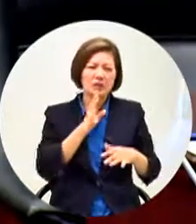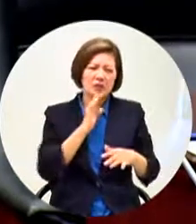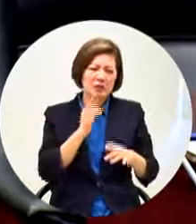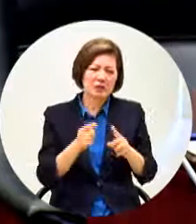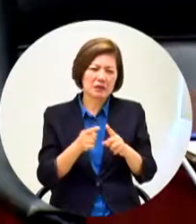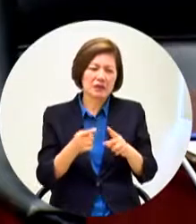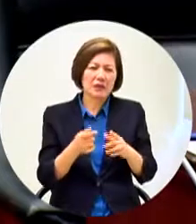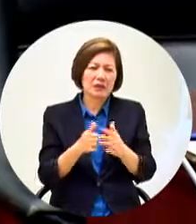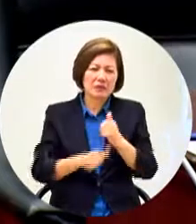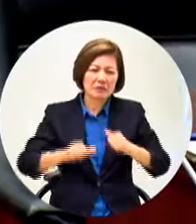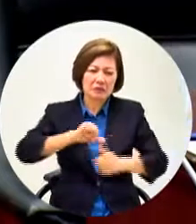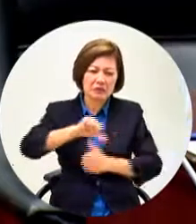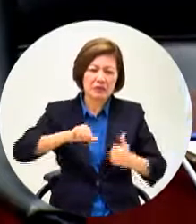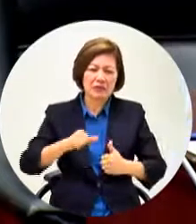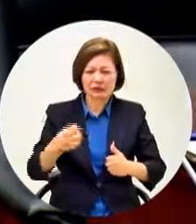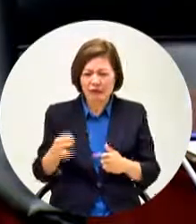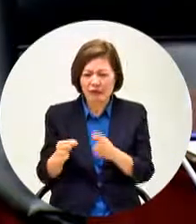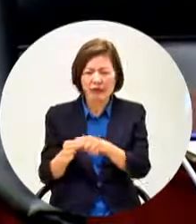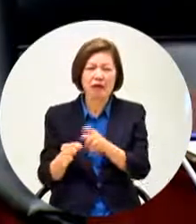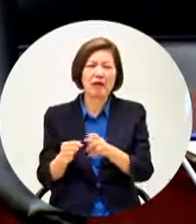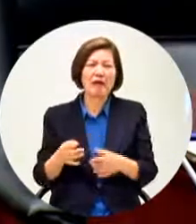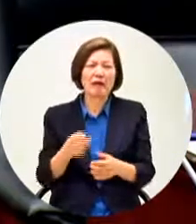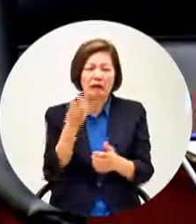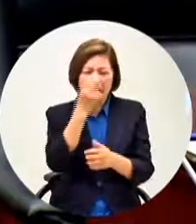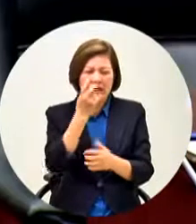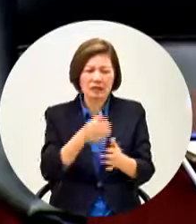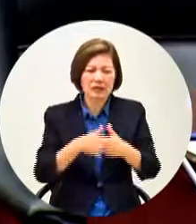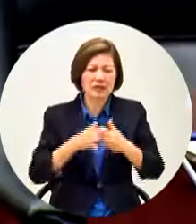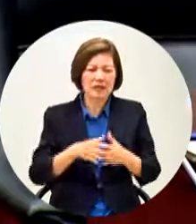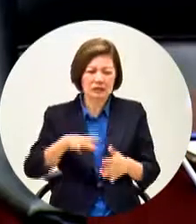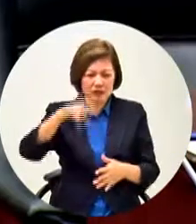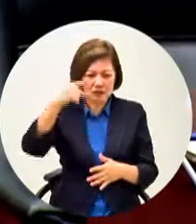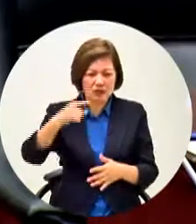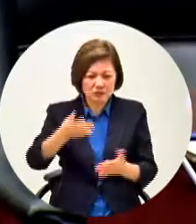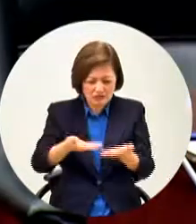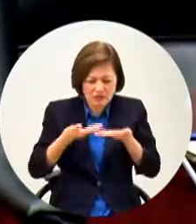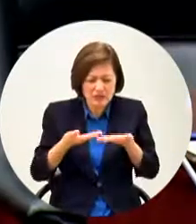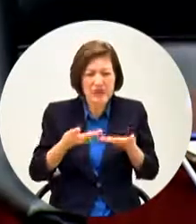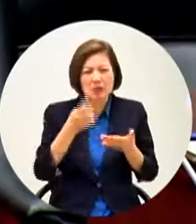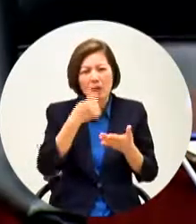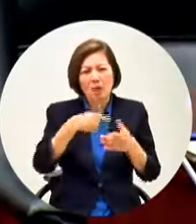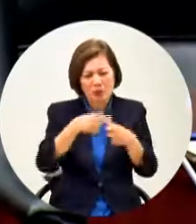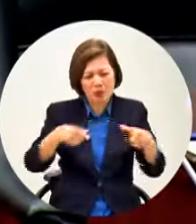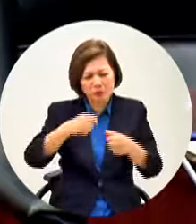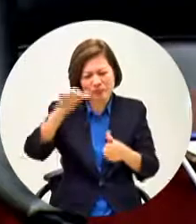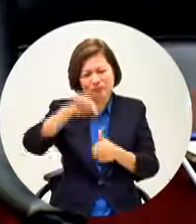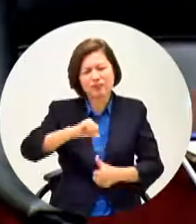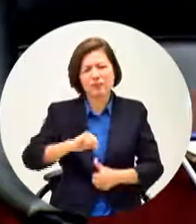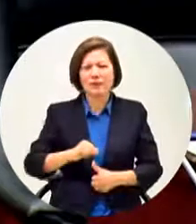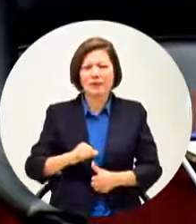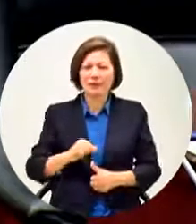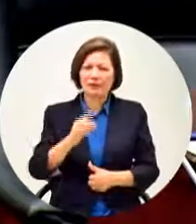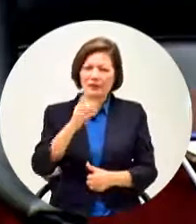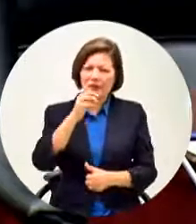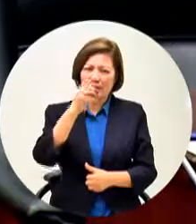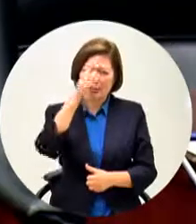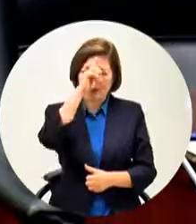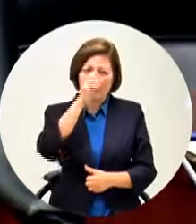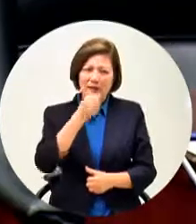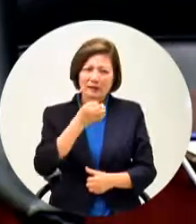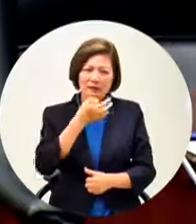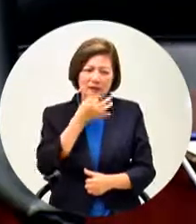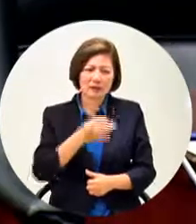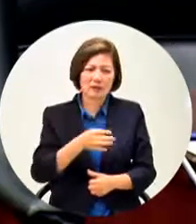我一定爱顾，结果第一个收到就是红单。我即摆讲的意思是，局长，无唔对，伊是违